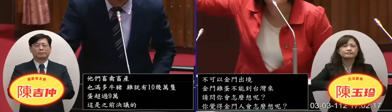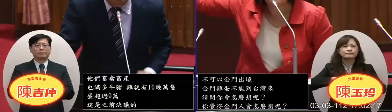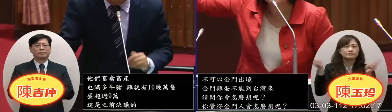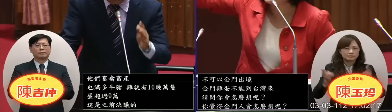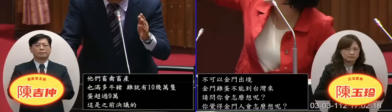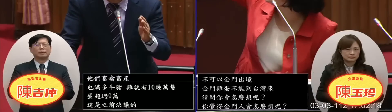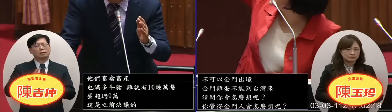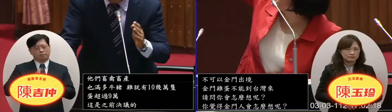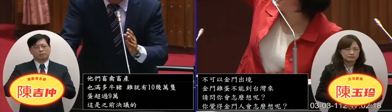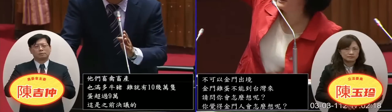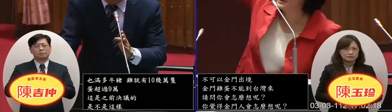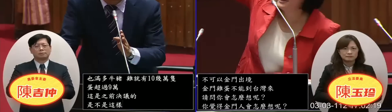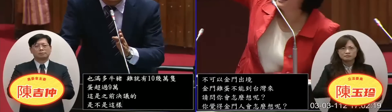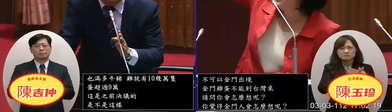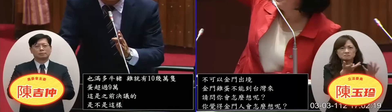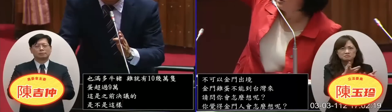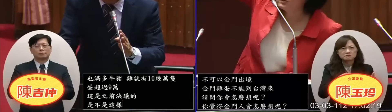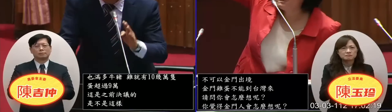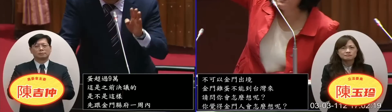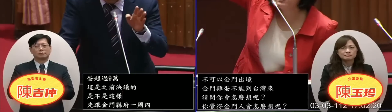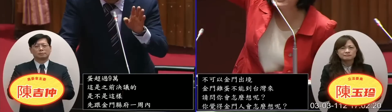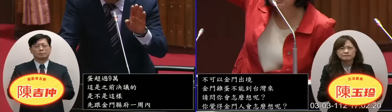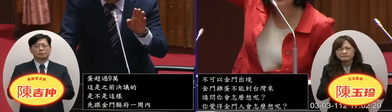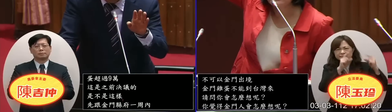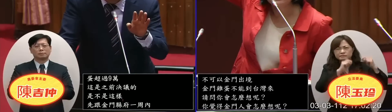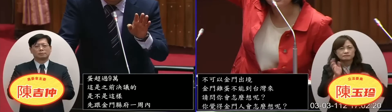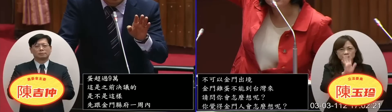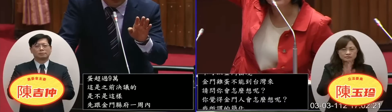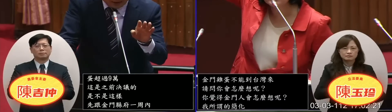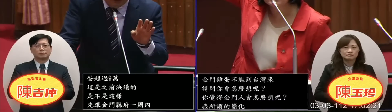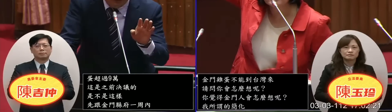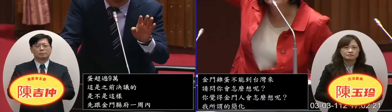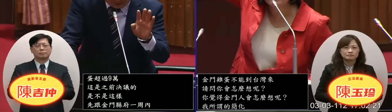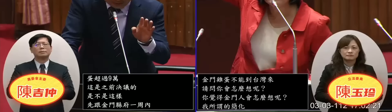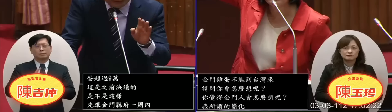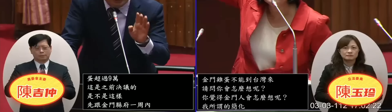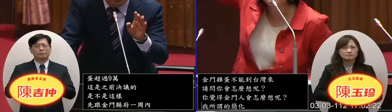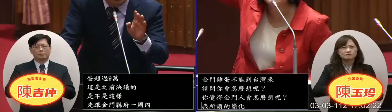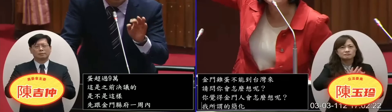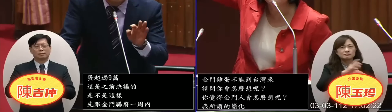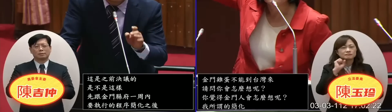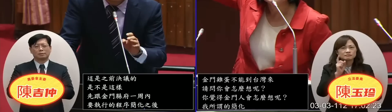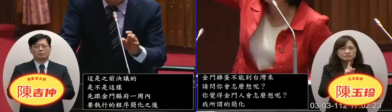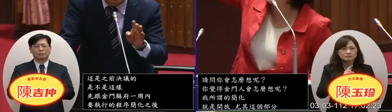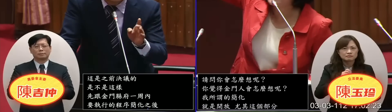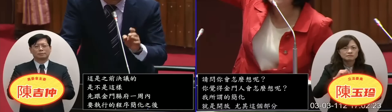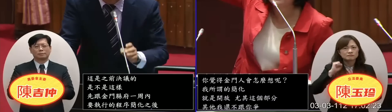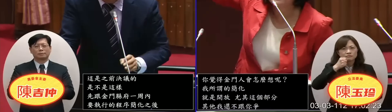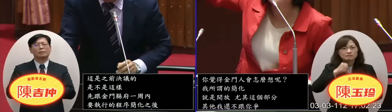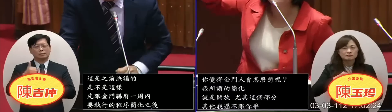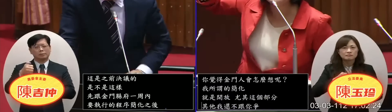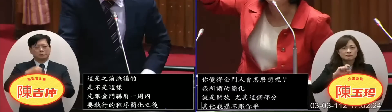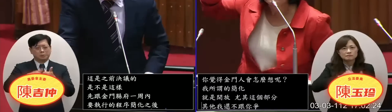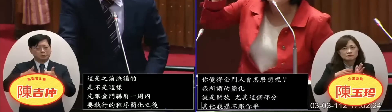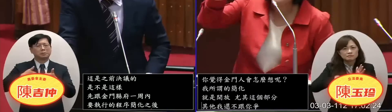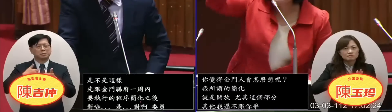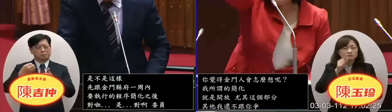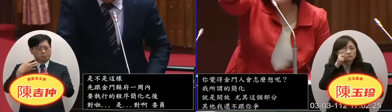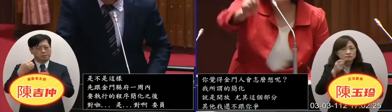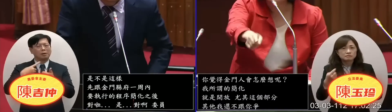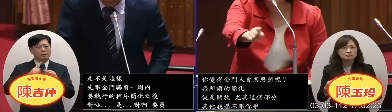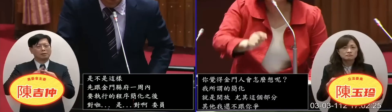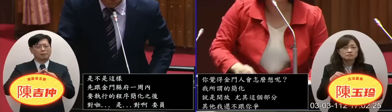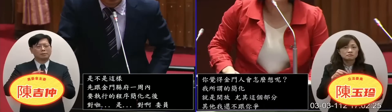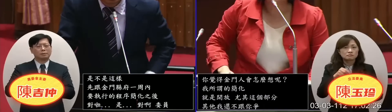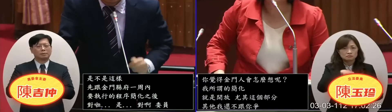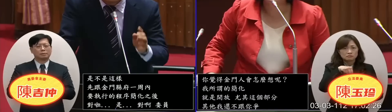这个部分。 对了， 其他的我还不跟你争。 是。 不然你就要那些其他台湾地区比照，什么嘉义、台南比照，带到